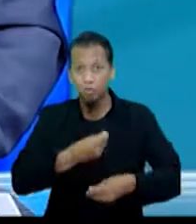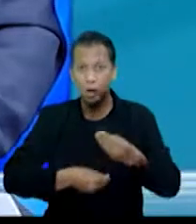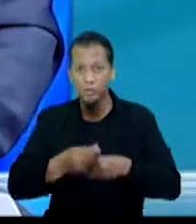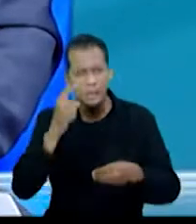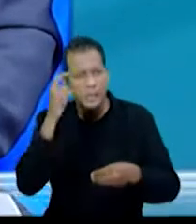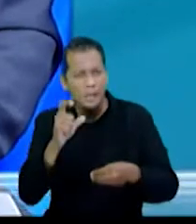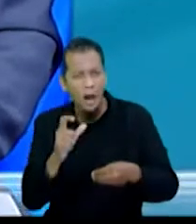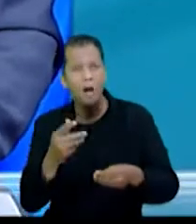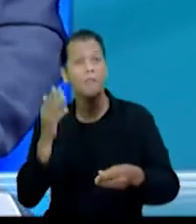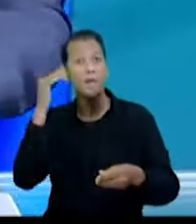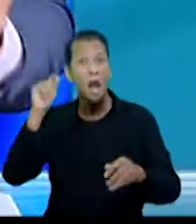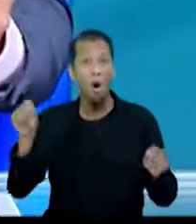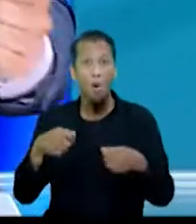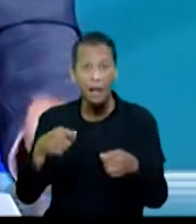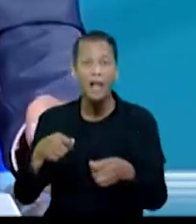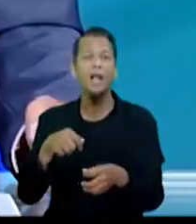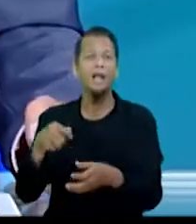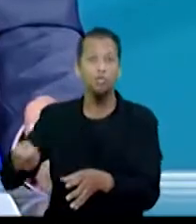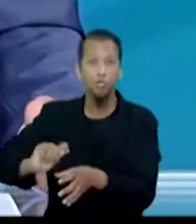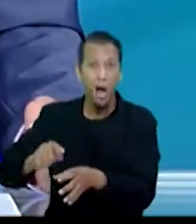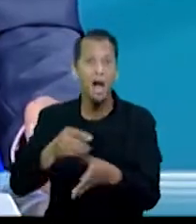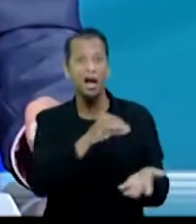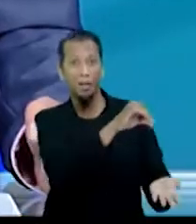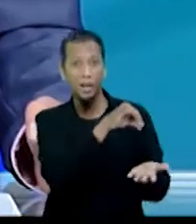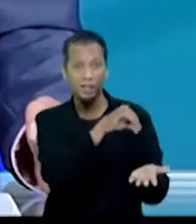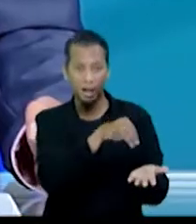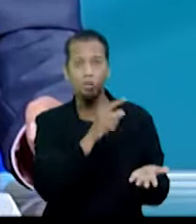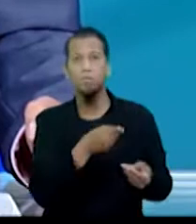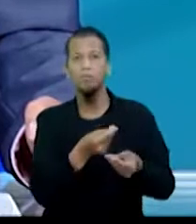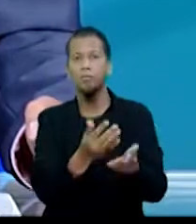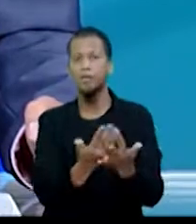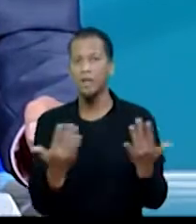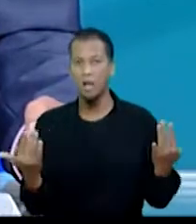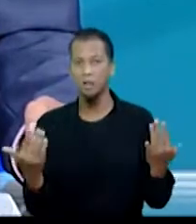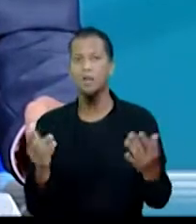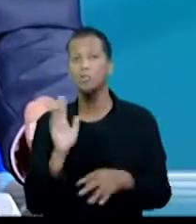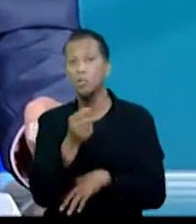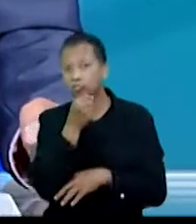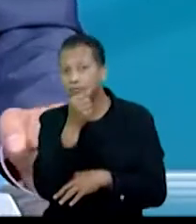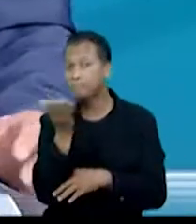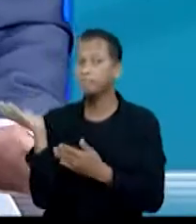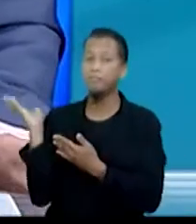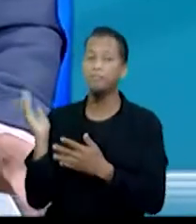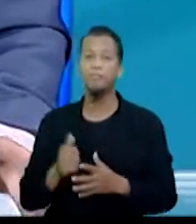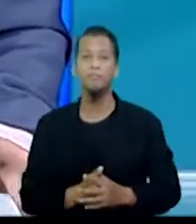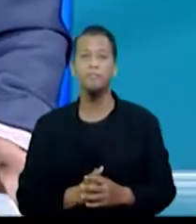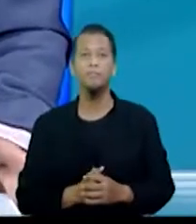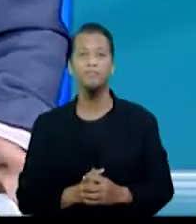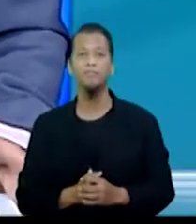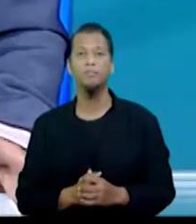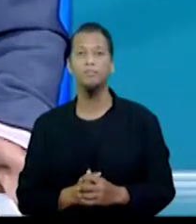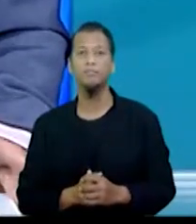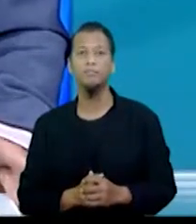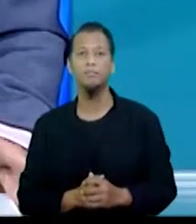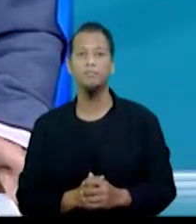dari minyak goreng kemasan untuk memenuhi kebutuhan masyarakat. Berikut laporan Desi Yuliani dan juru kamera Maulana Rahman